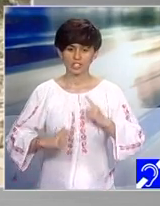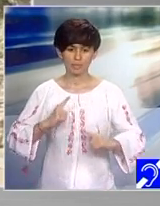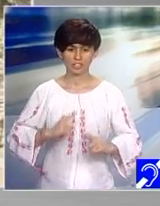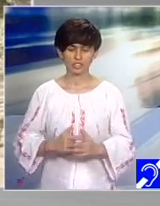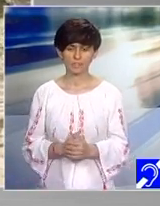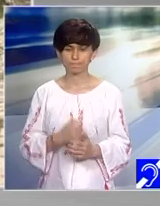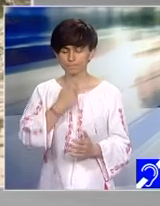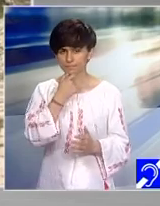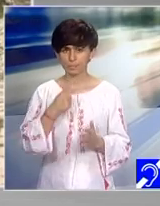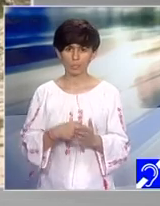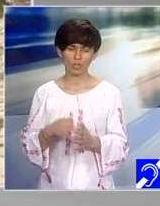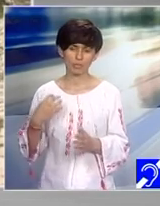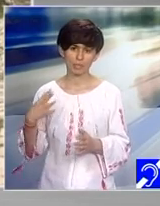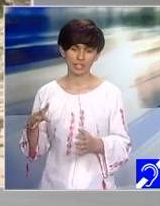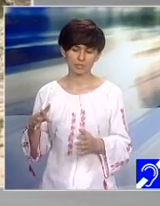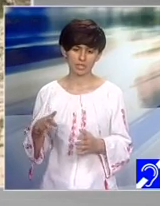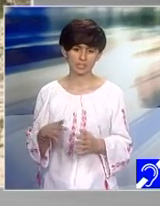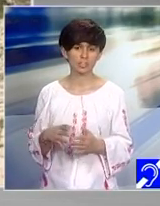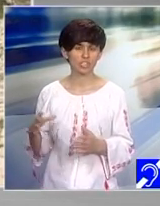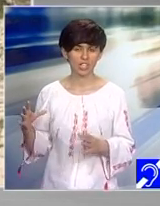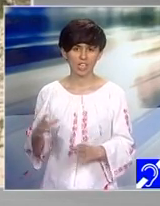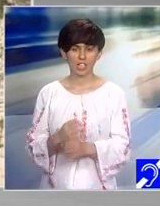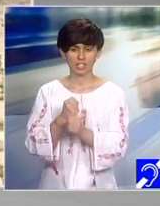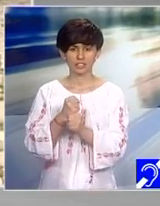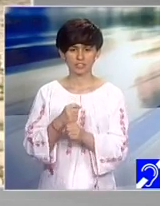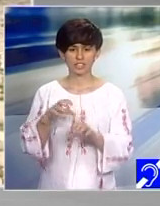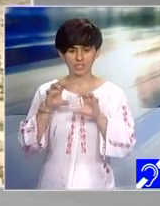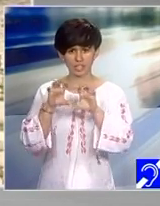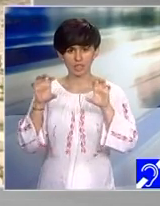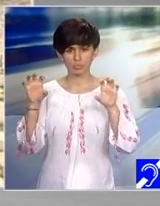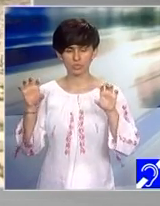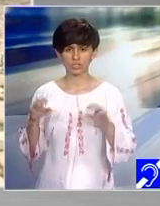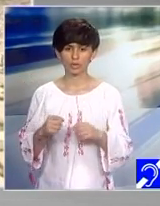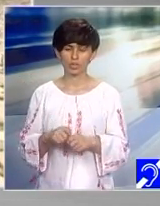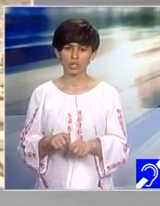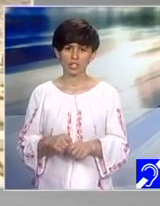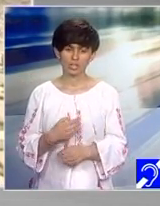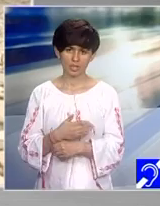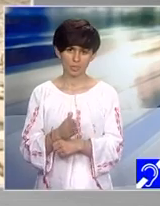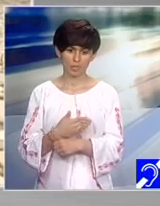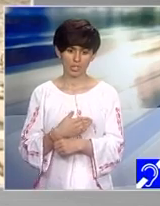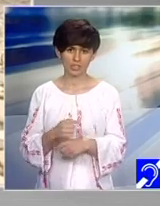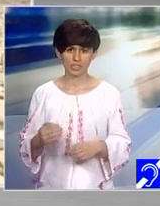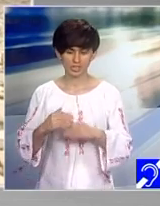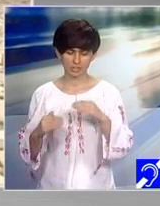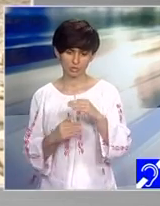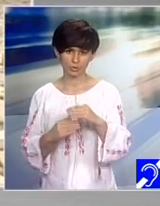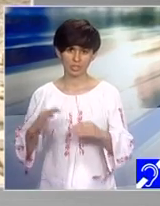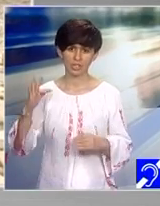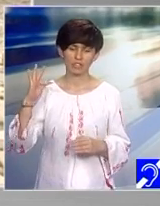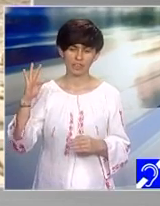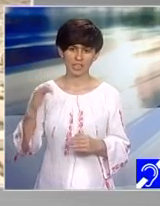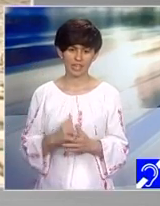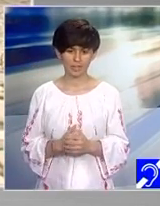în 2014, da, ați înființat acest muzeu, da, Poarta acest de muzeu, Sub Poarta de Feleac. Sub Feleac, împreună cu soția, fără